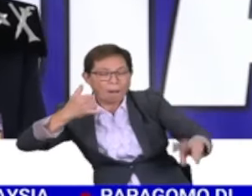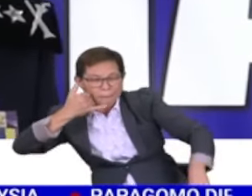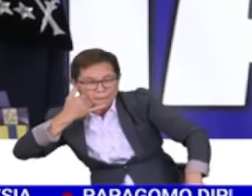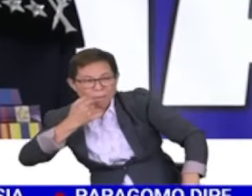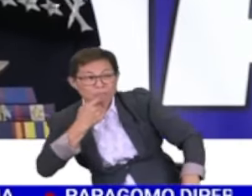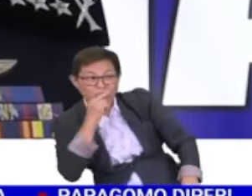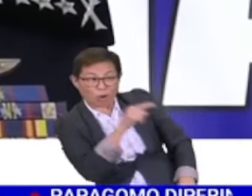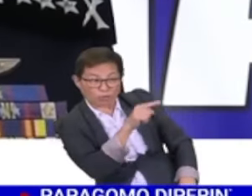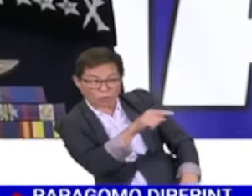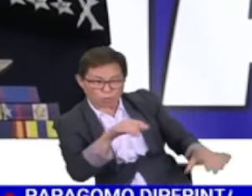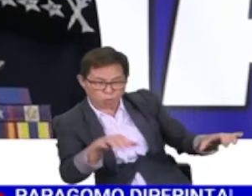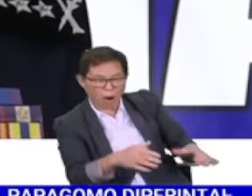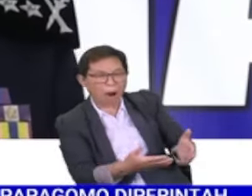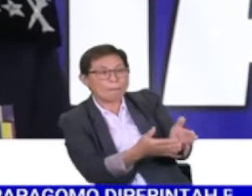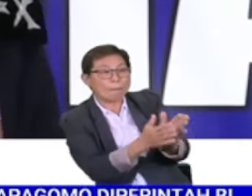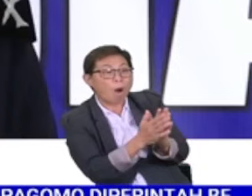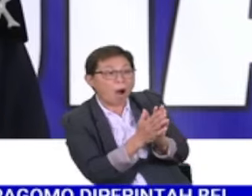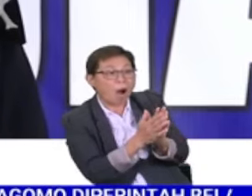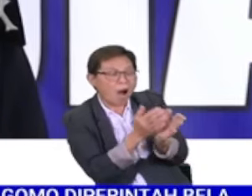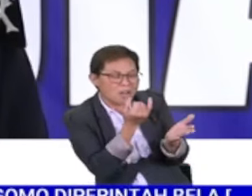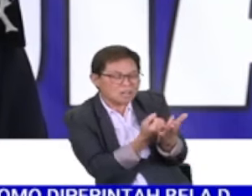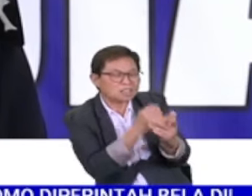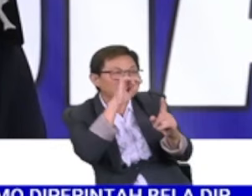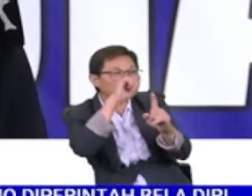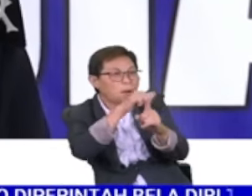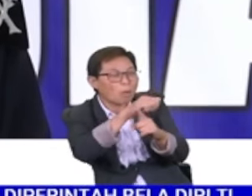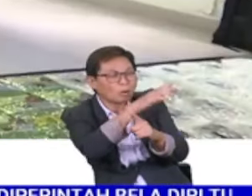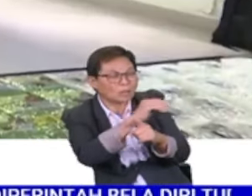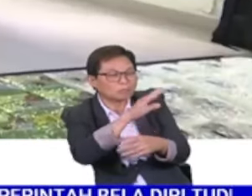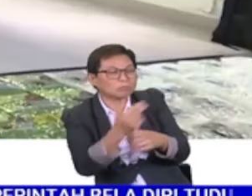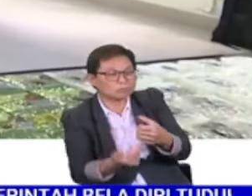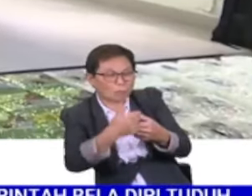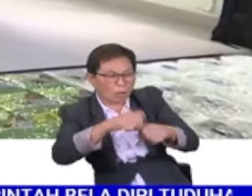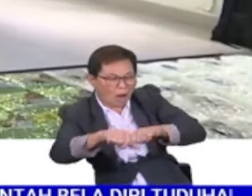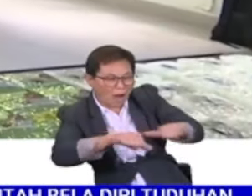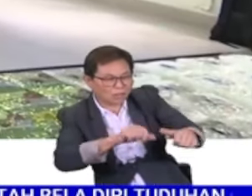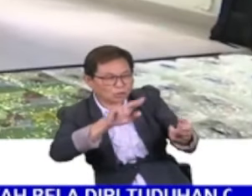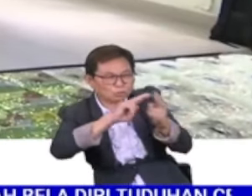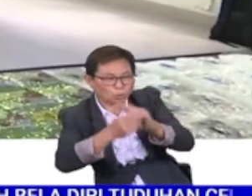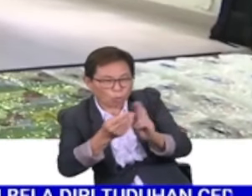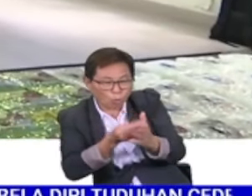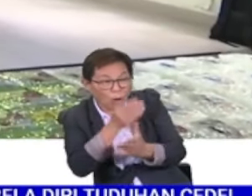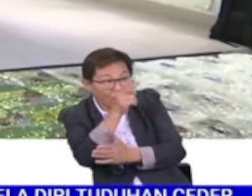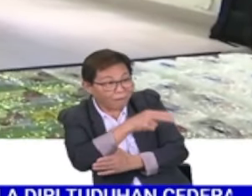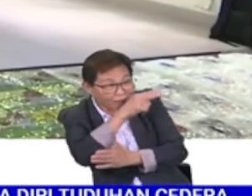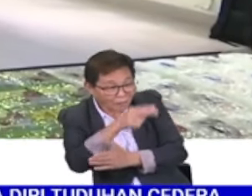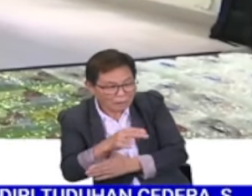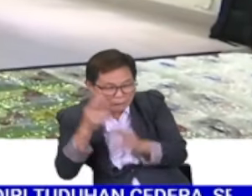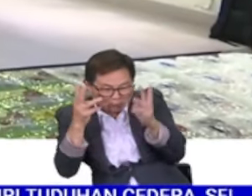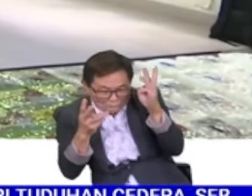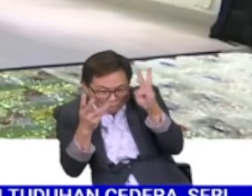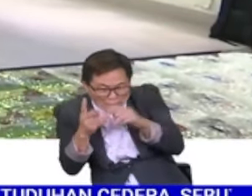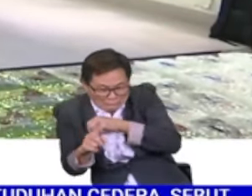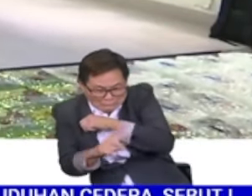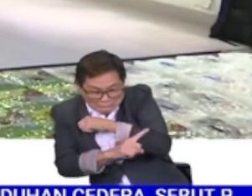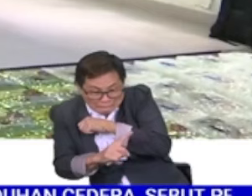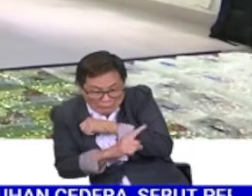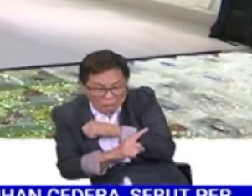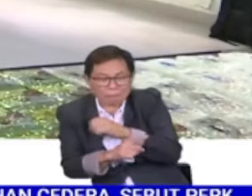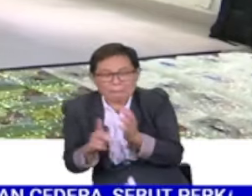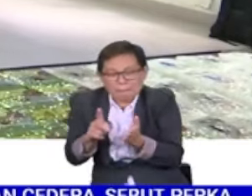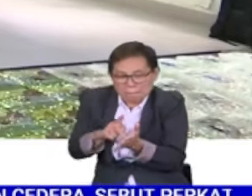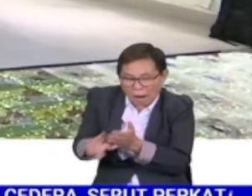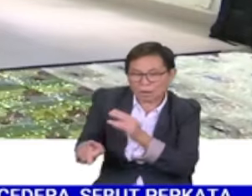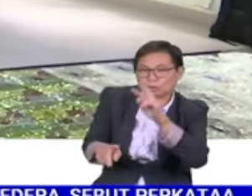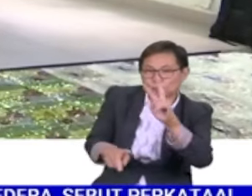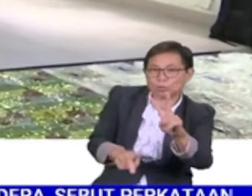Pemanggil mendakwa dia ada membuat tuntutan insurans palsu dan terbabit aktiviti pengubahan wang haram. Bimbang diambil tindakan, dia